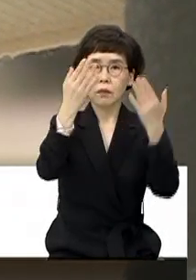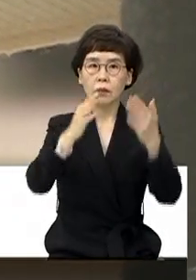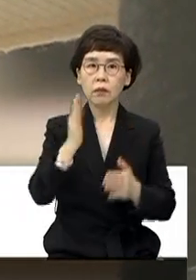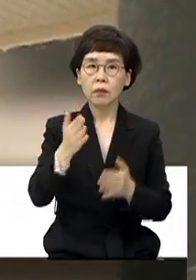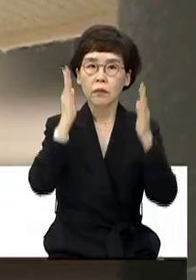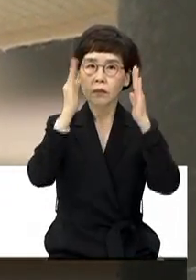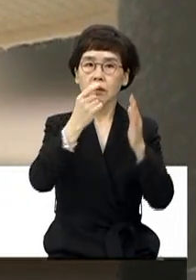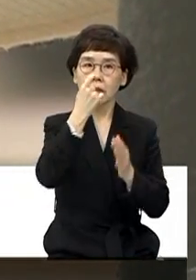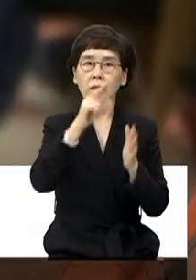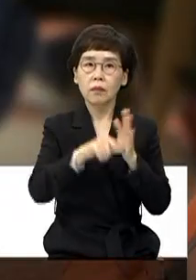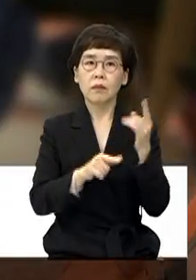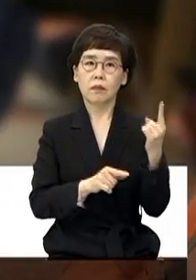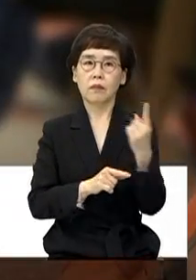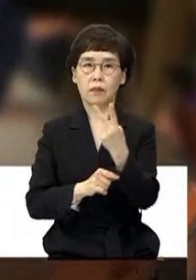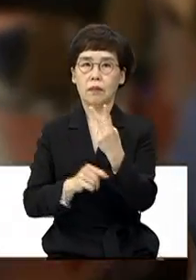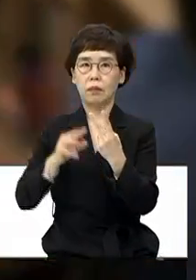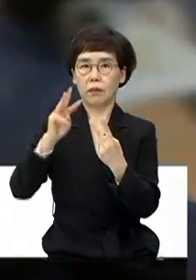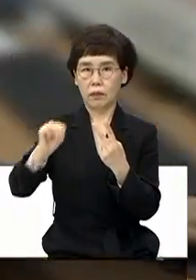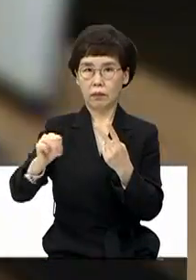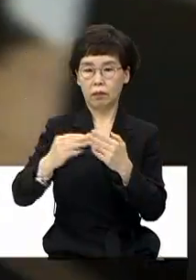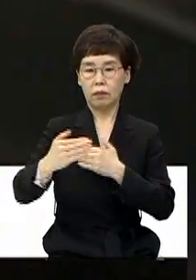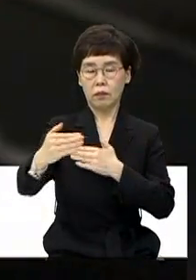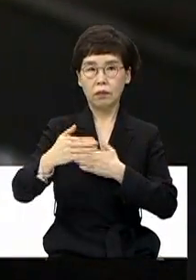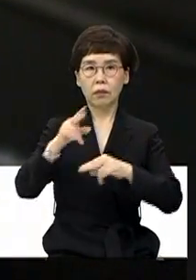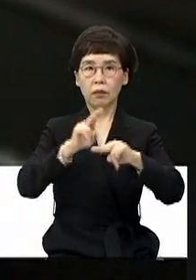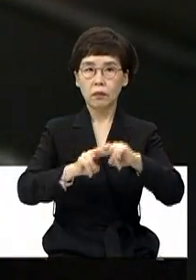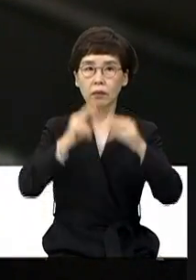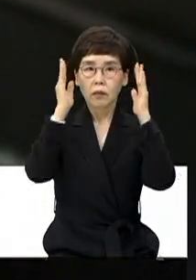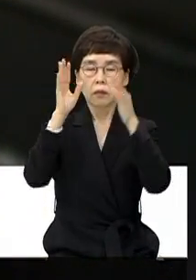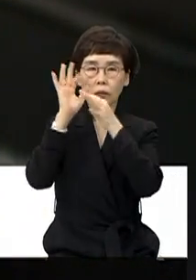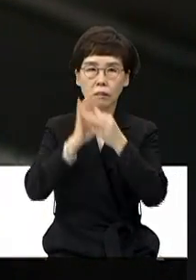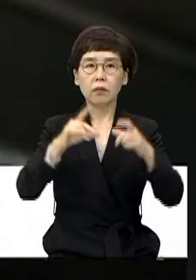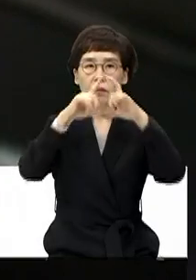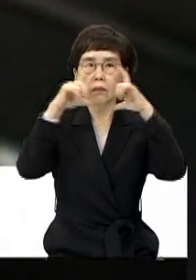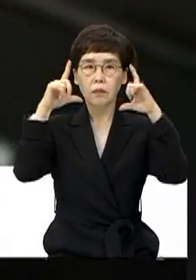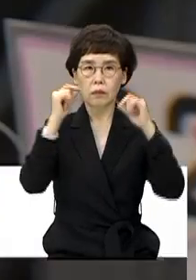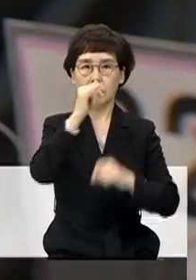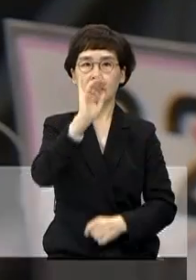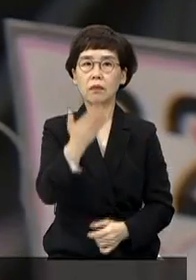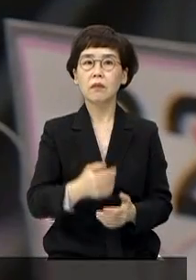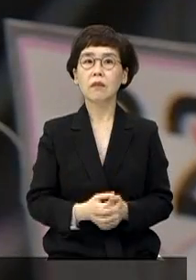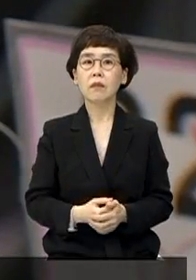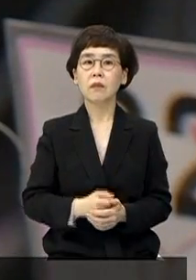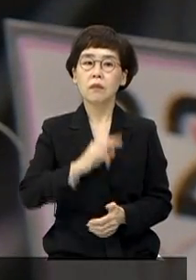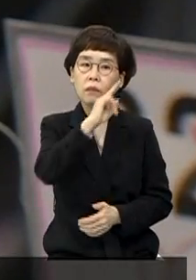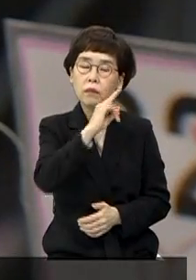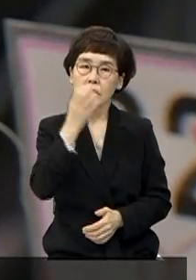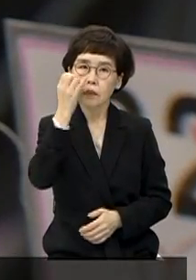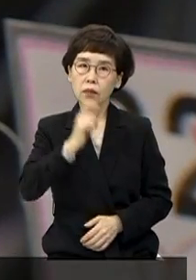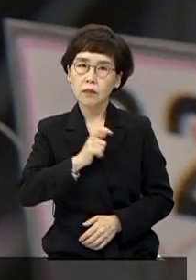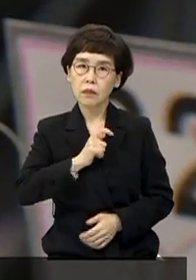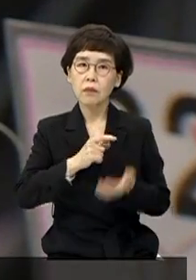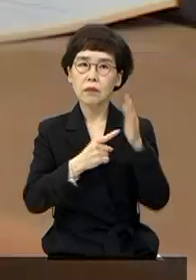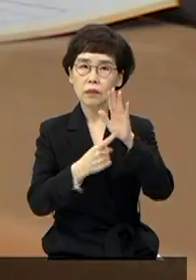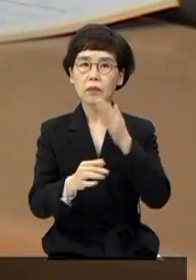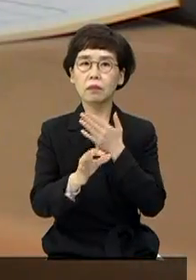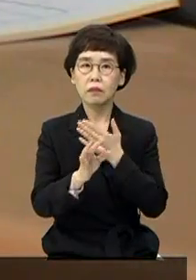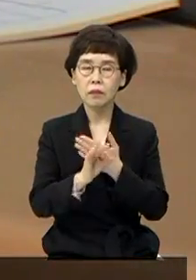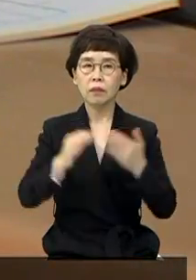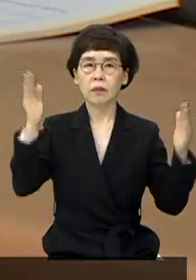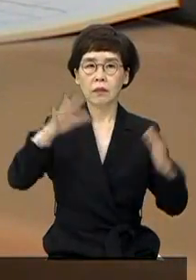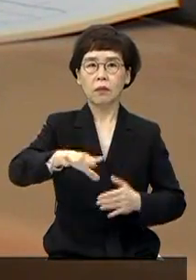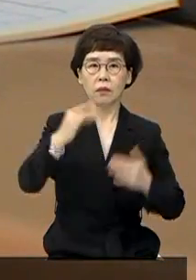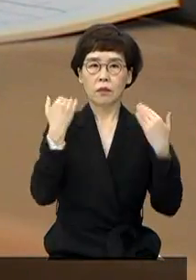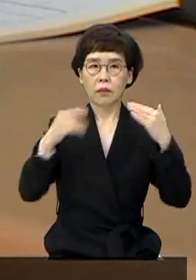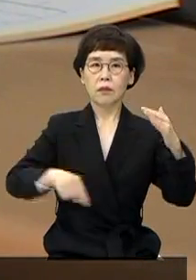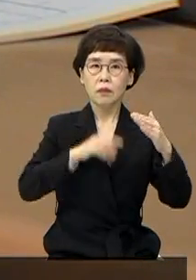때 1, 2미터 간격을 두고 앉아서 수업을 듣는 내내 마스크를 써야 합니다. 의심 증상 학생이 발생하면 학생은 우선